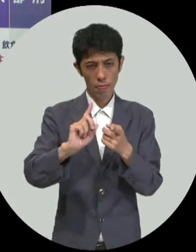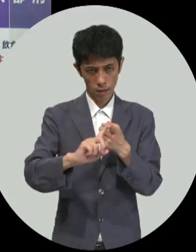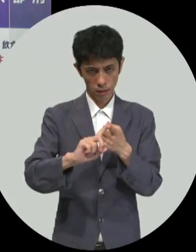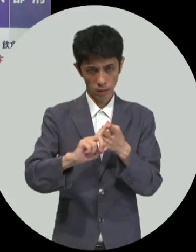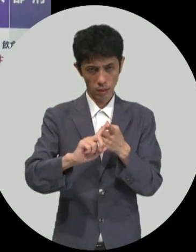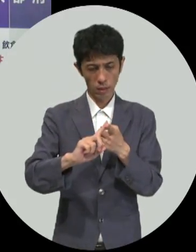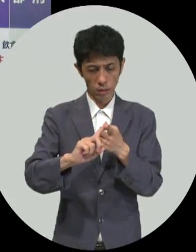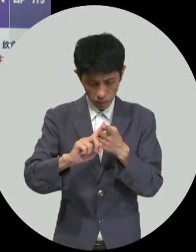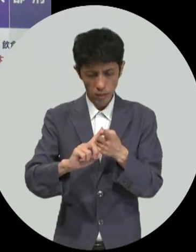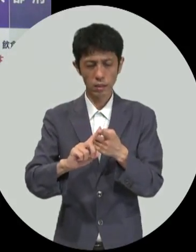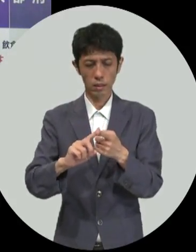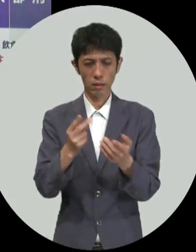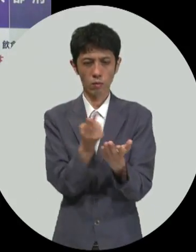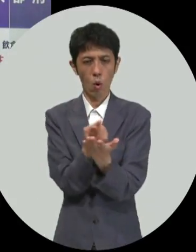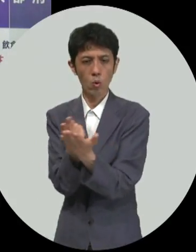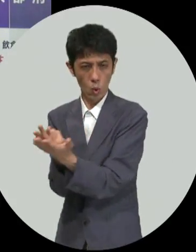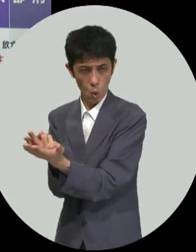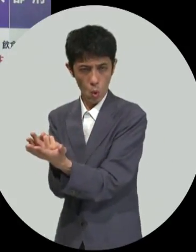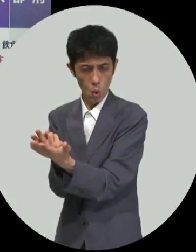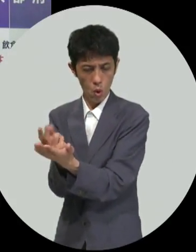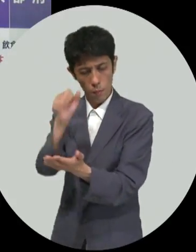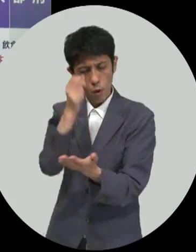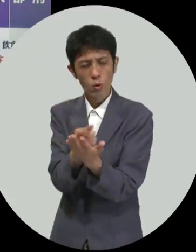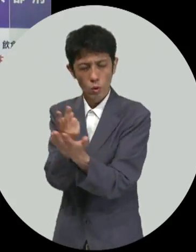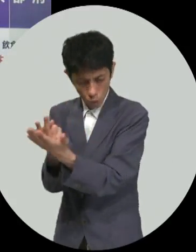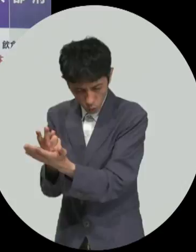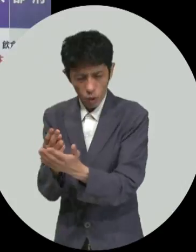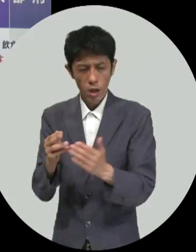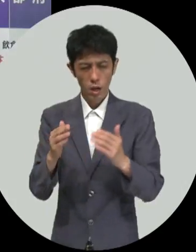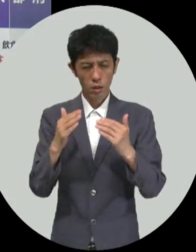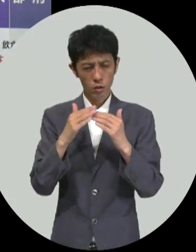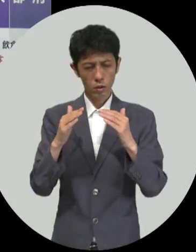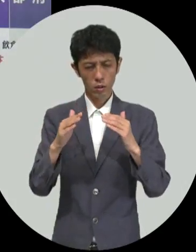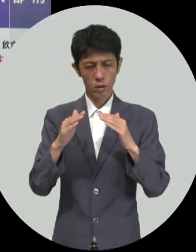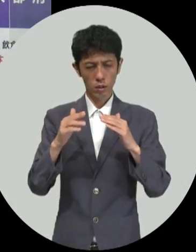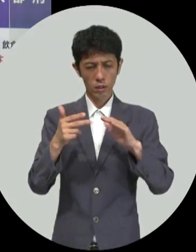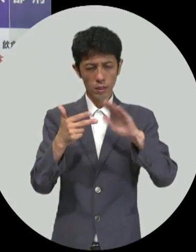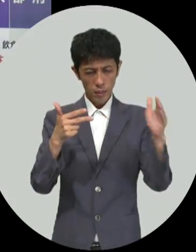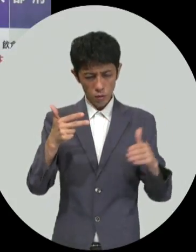に病床、それから宿泊施設療養を